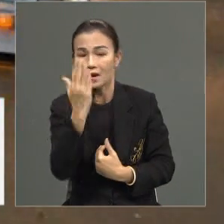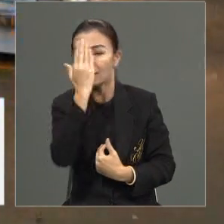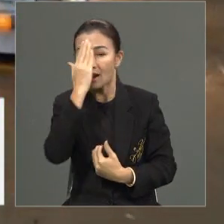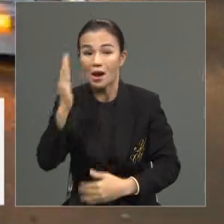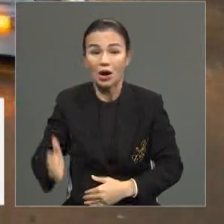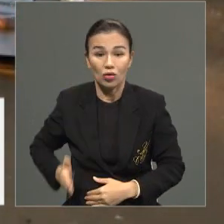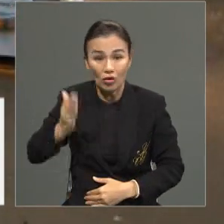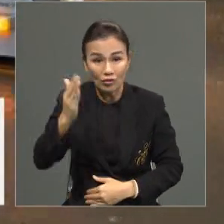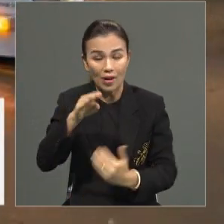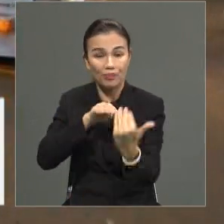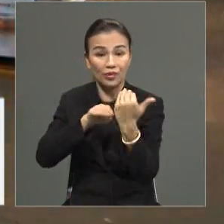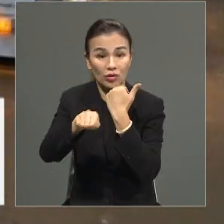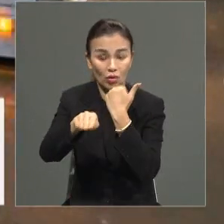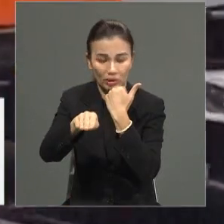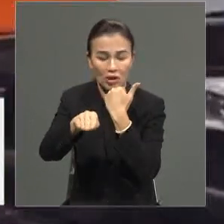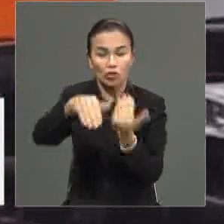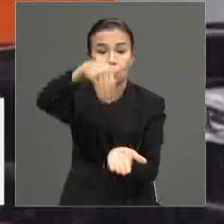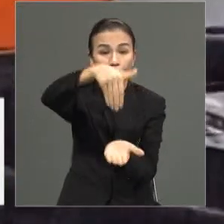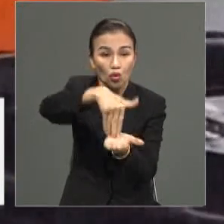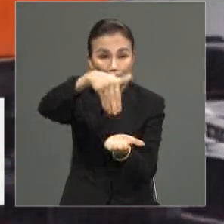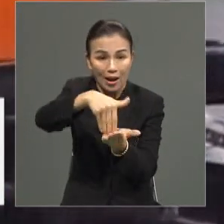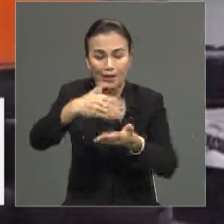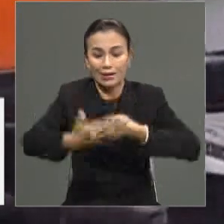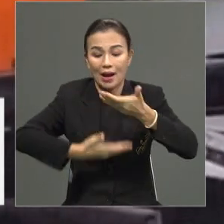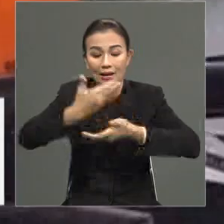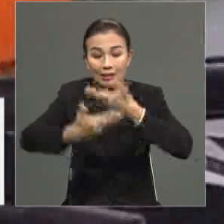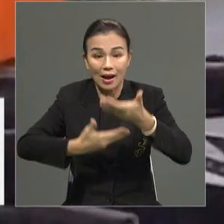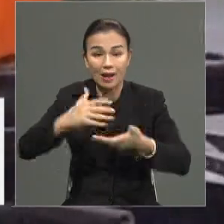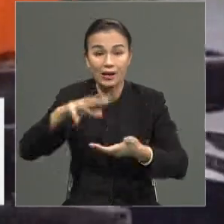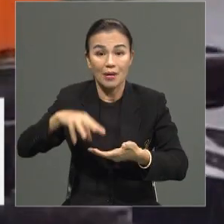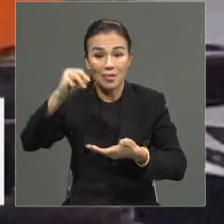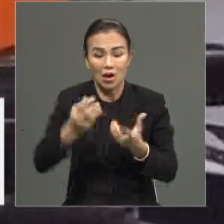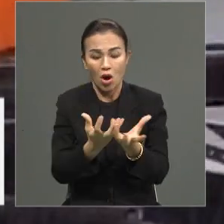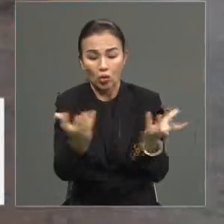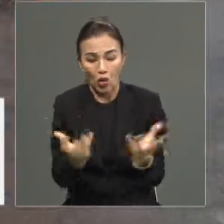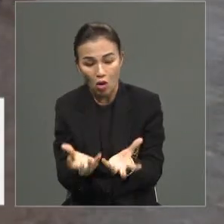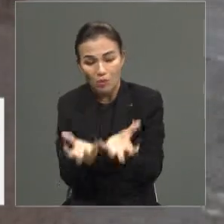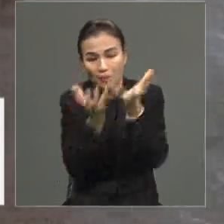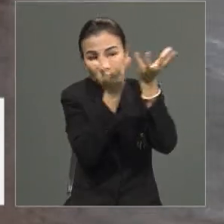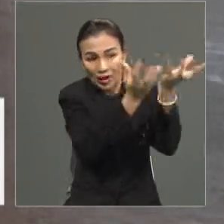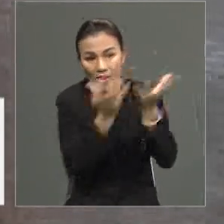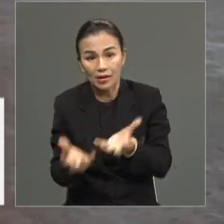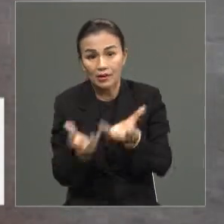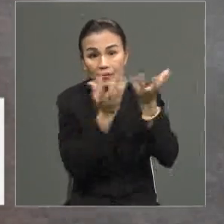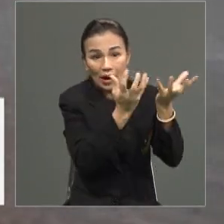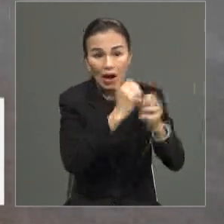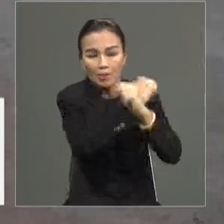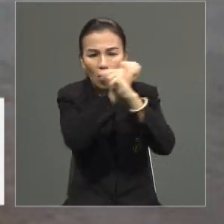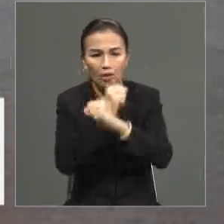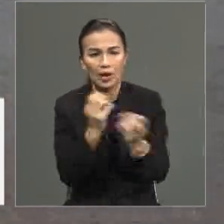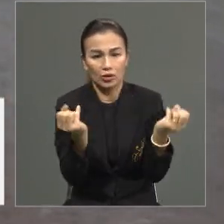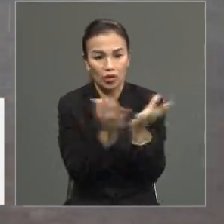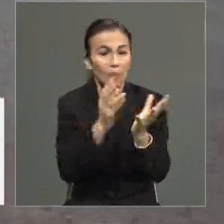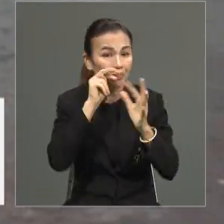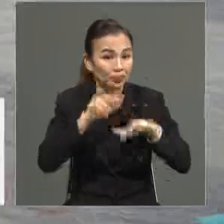ถนนสายกลางซึ่งถือเป็นย่านการค้ากลางเมืองให้เคลื่อนย้ายสิ่งของขึ้นสู่ที่สูงเพื่อลดความเสียหายนะคะส่ว